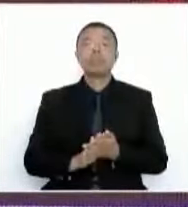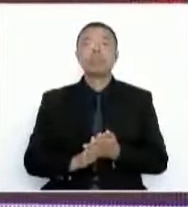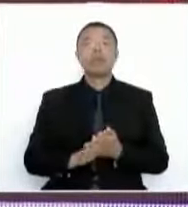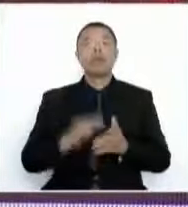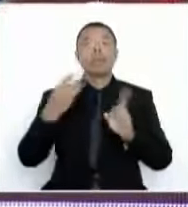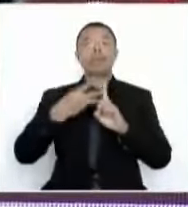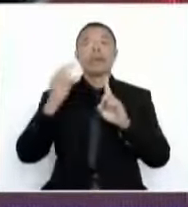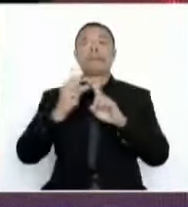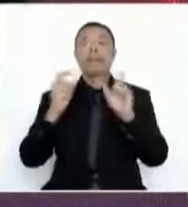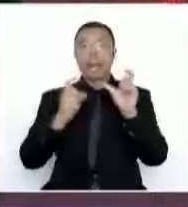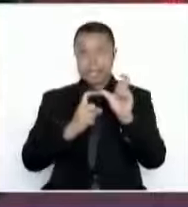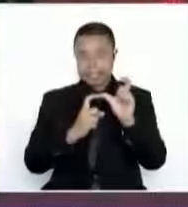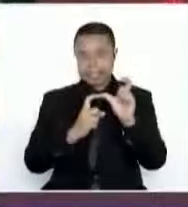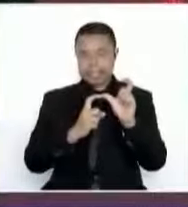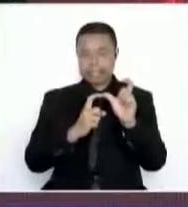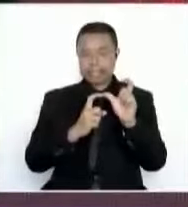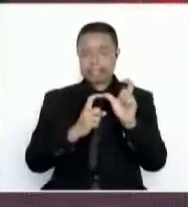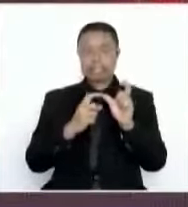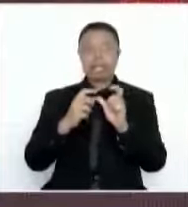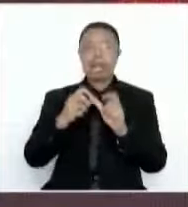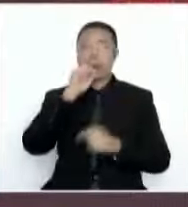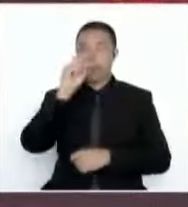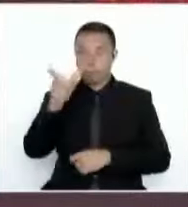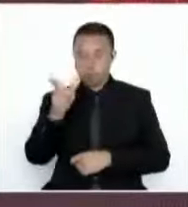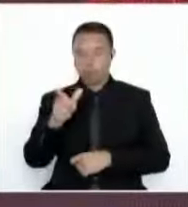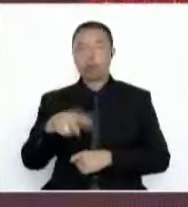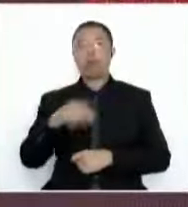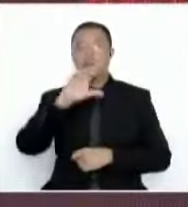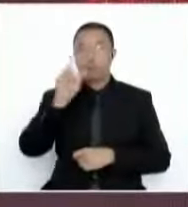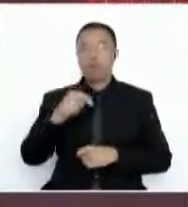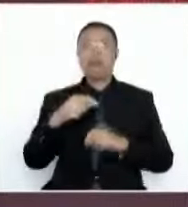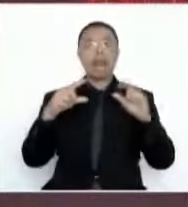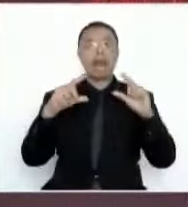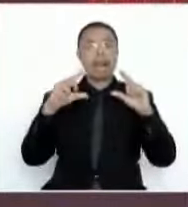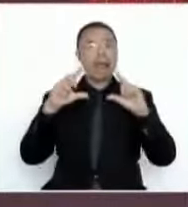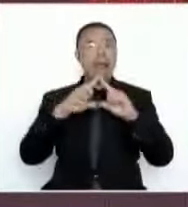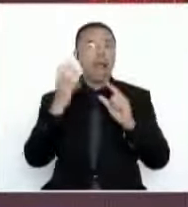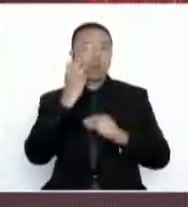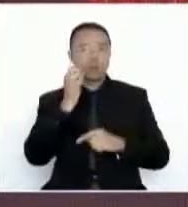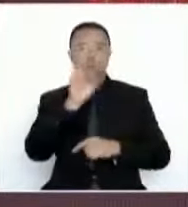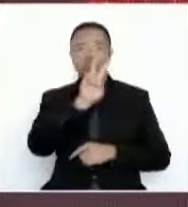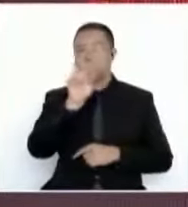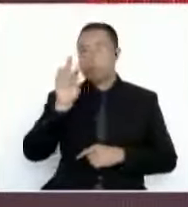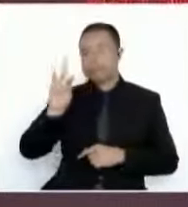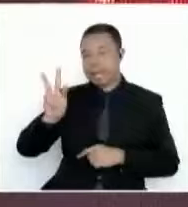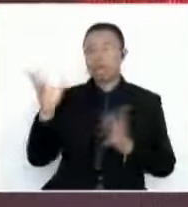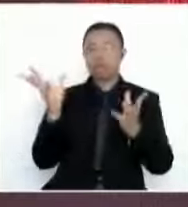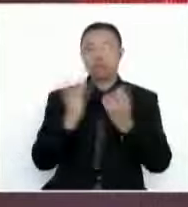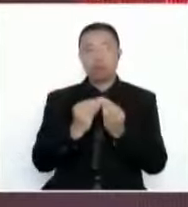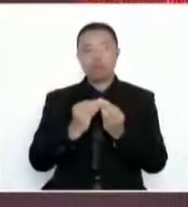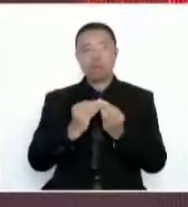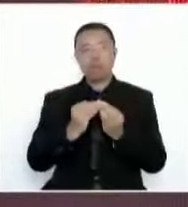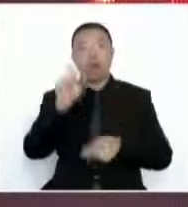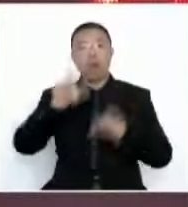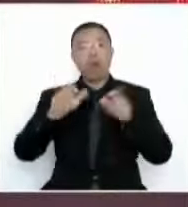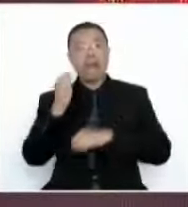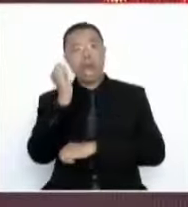Pusat Statistik melaporkan per Agustus 2023 tingkat pengangguran Terbuka di